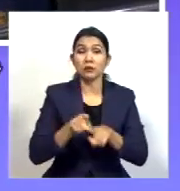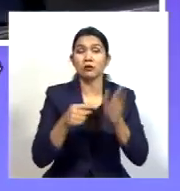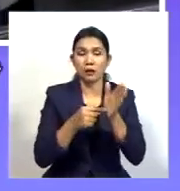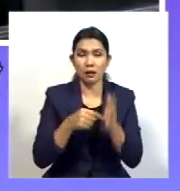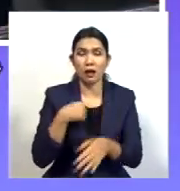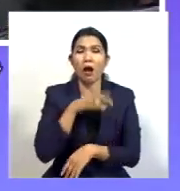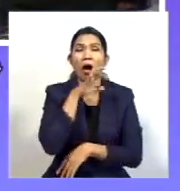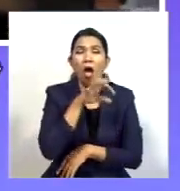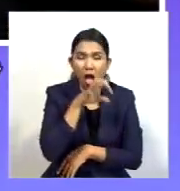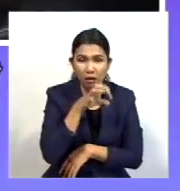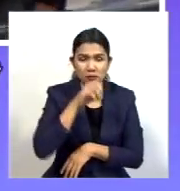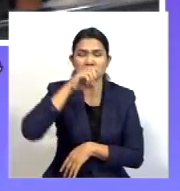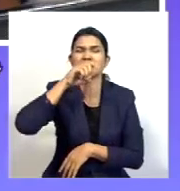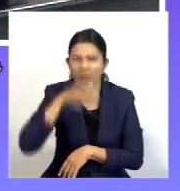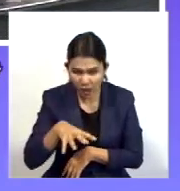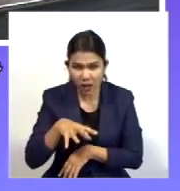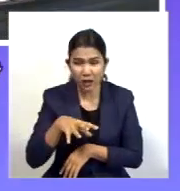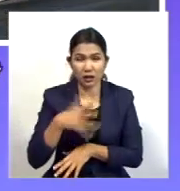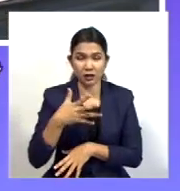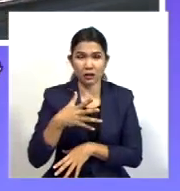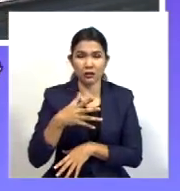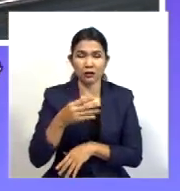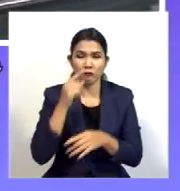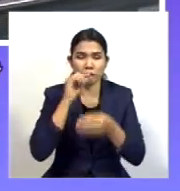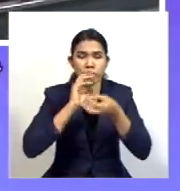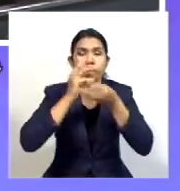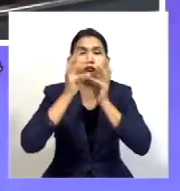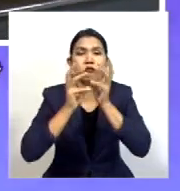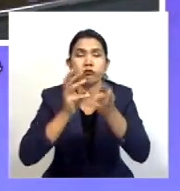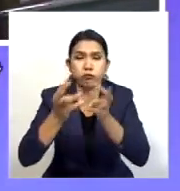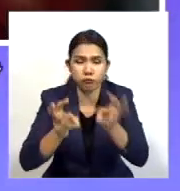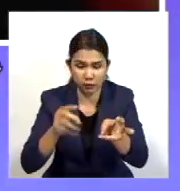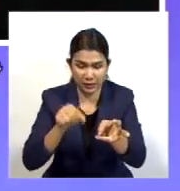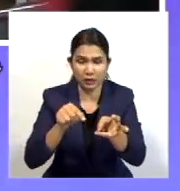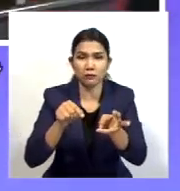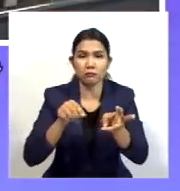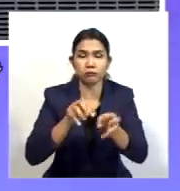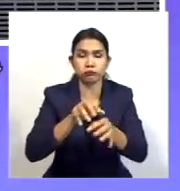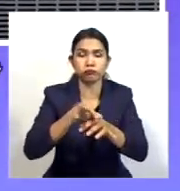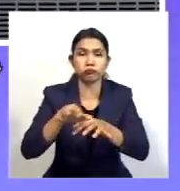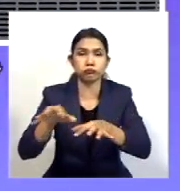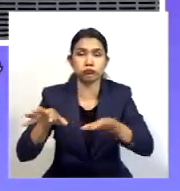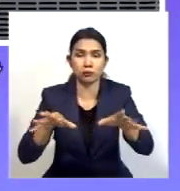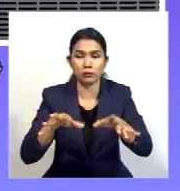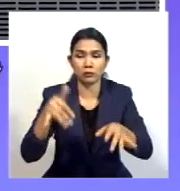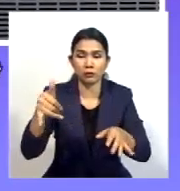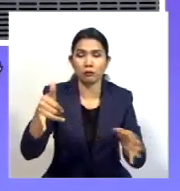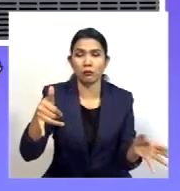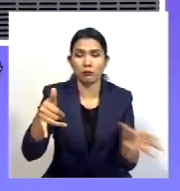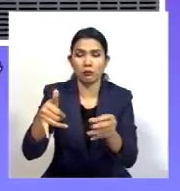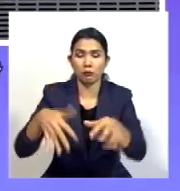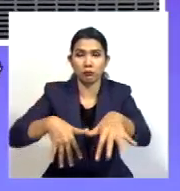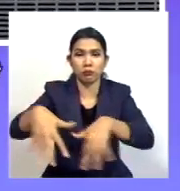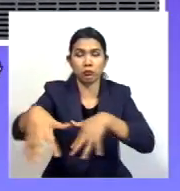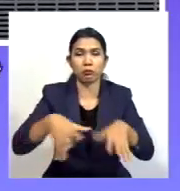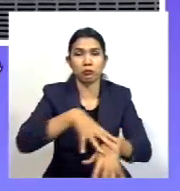มีละอองฝุ่นฝอยละอองที่จากการไอจามมาถึงคนอีกคนนึงหรือว่าตก